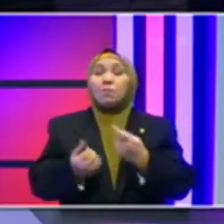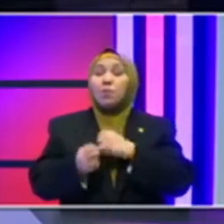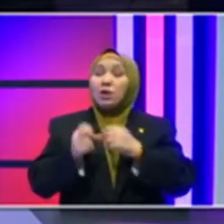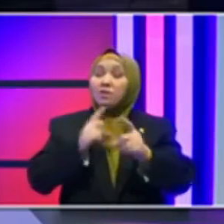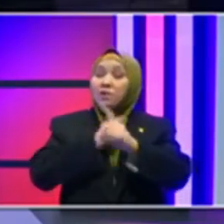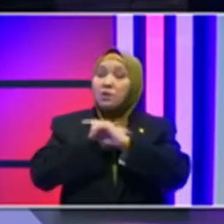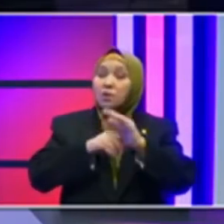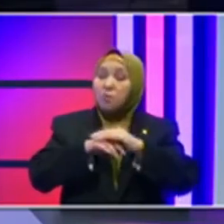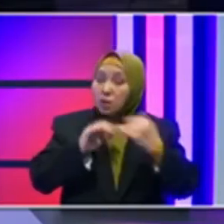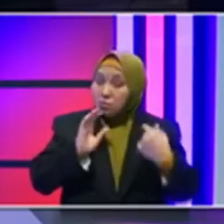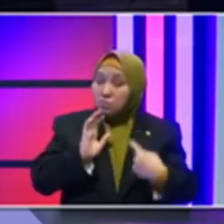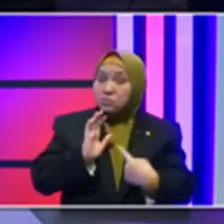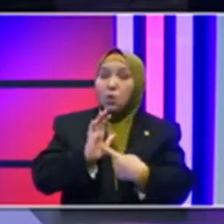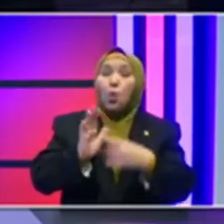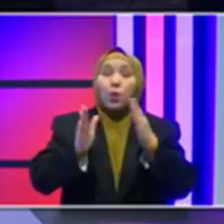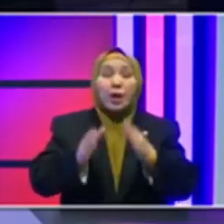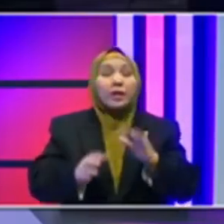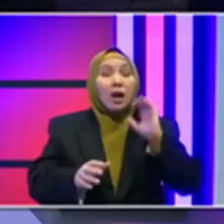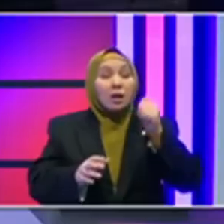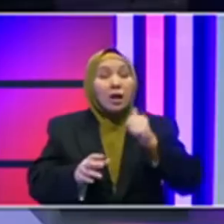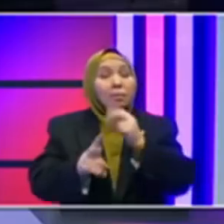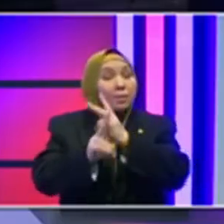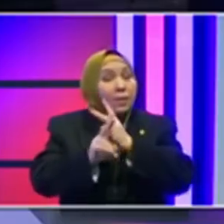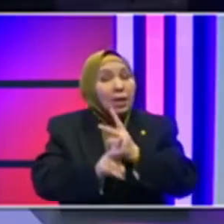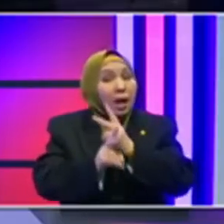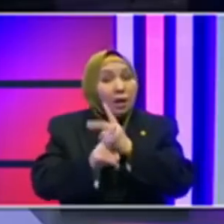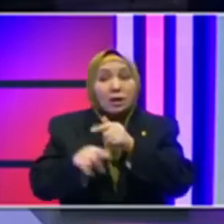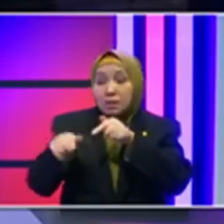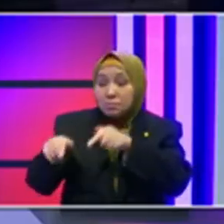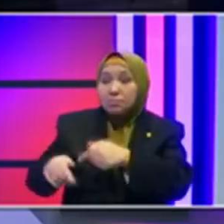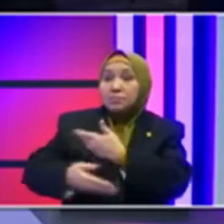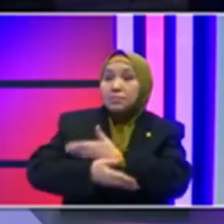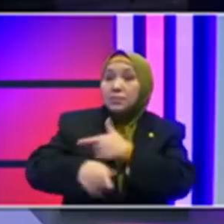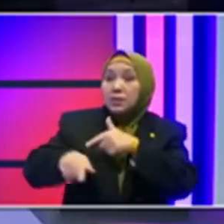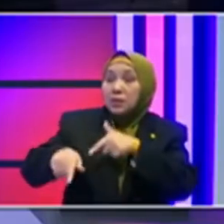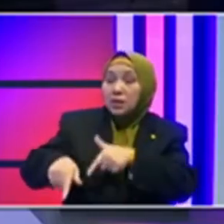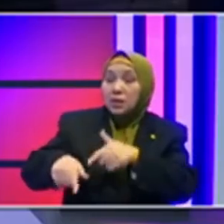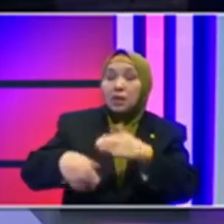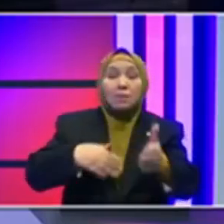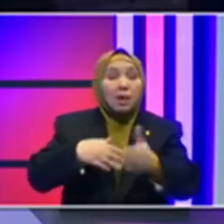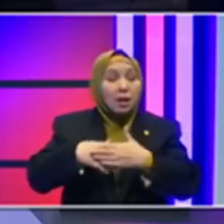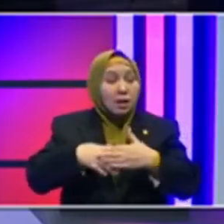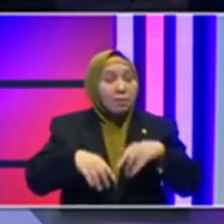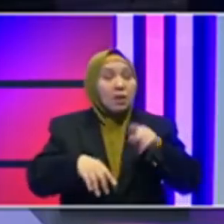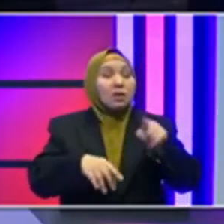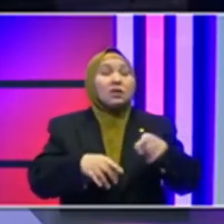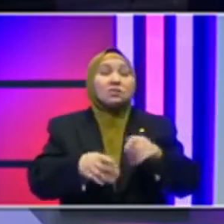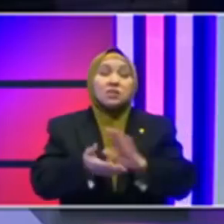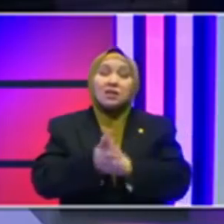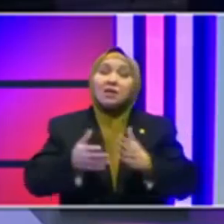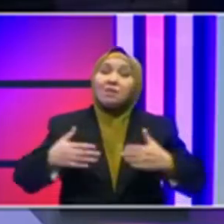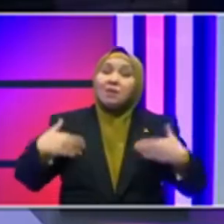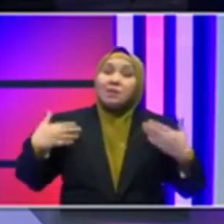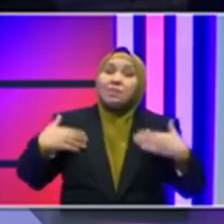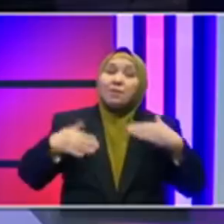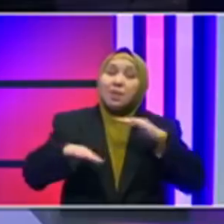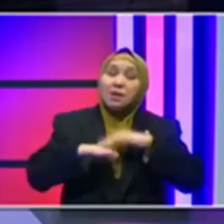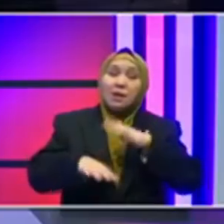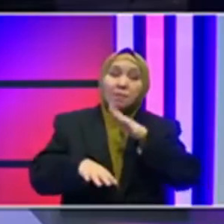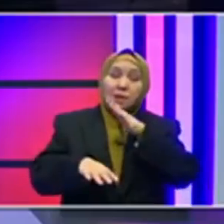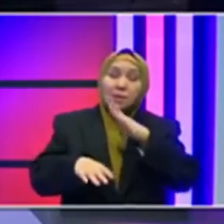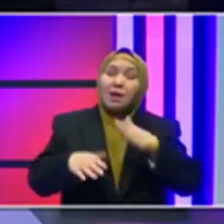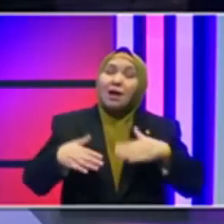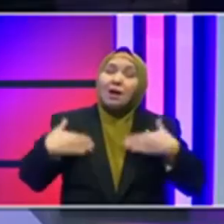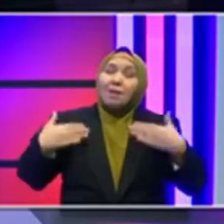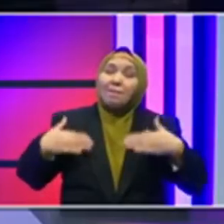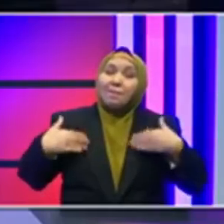kepadamu orang yang akan memeliharanya maka kami mengembalikan kepadamu agar Senang Hatinya kepada ibumu agar